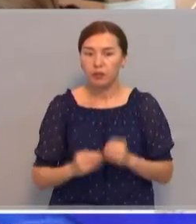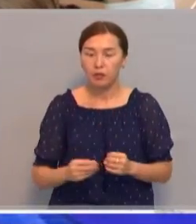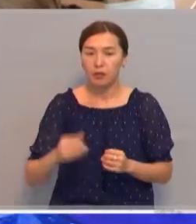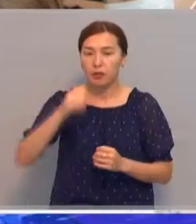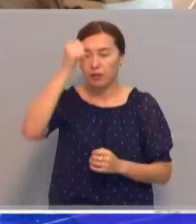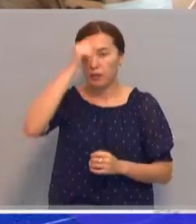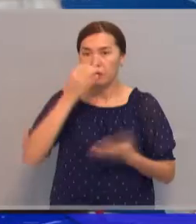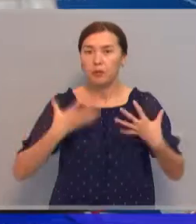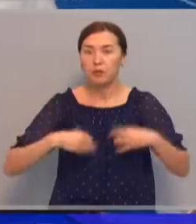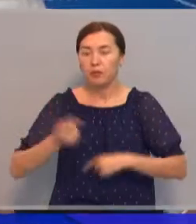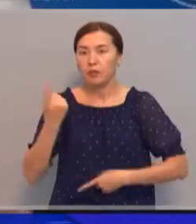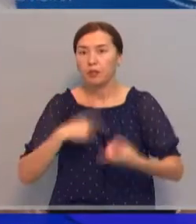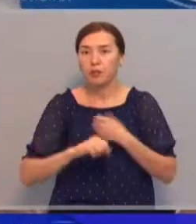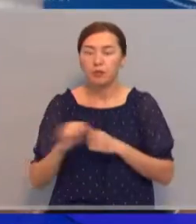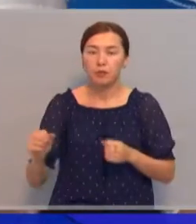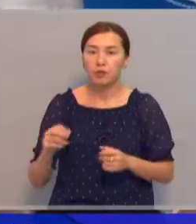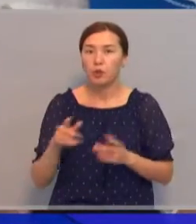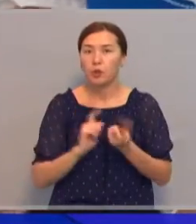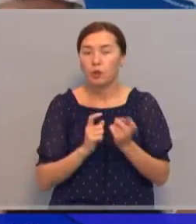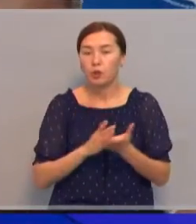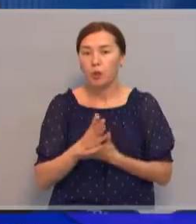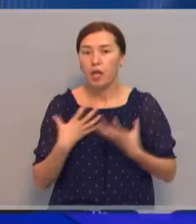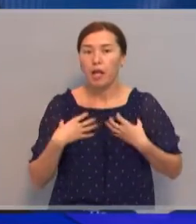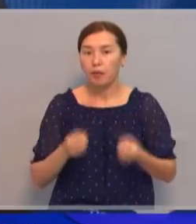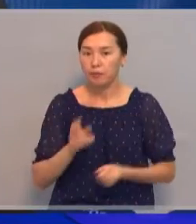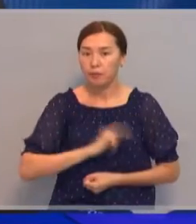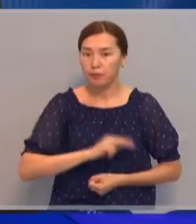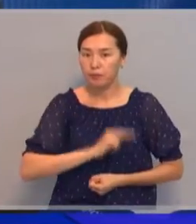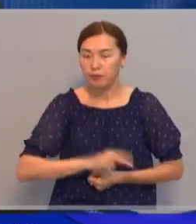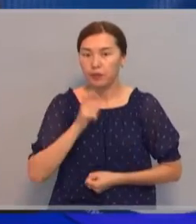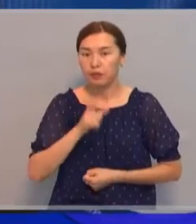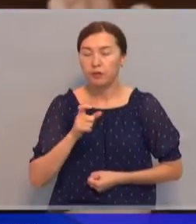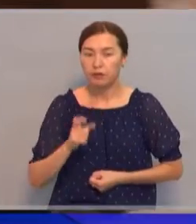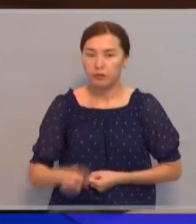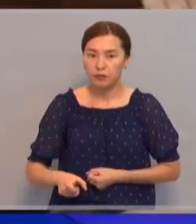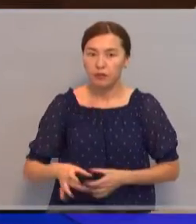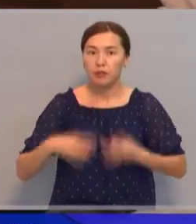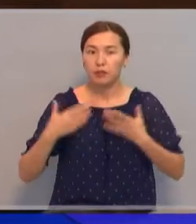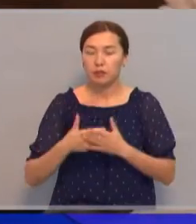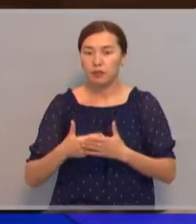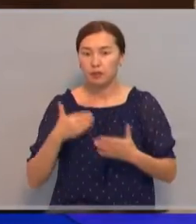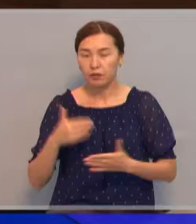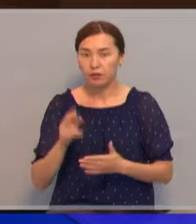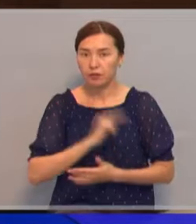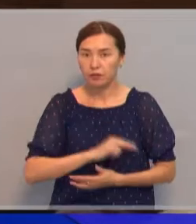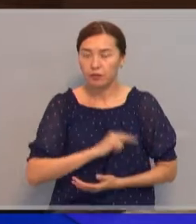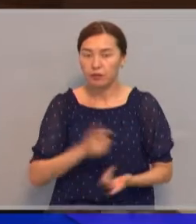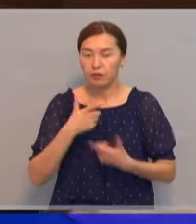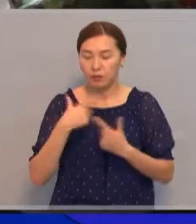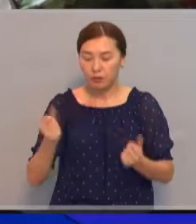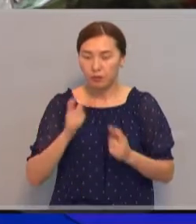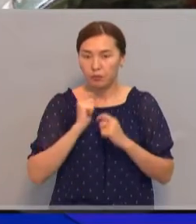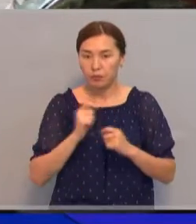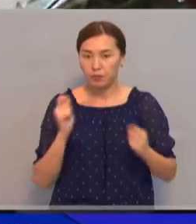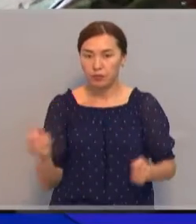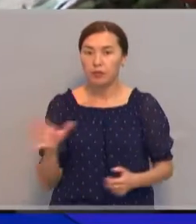айлап отбасына оралмағандары да бар. Халықтың саулығы үшін аянбай еңбек еткен жандардың мереке қарсаңында еңбектер еленіп,